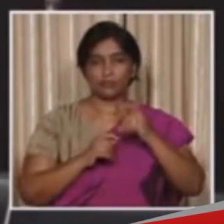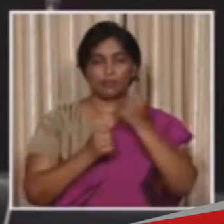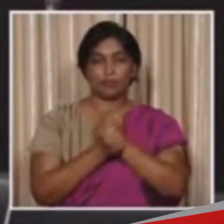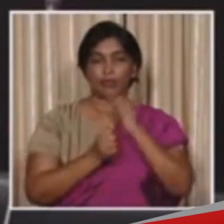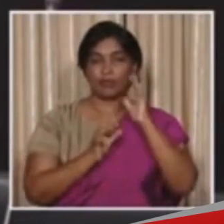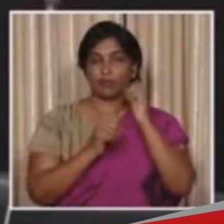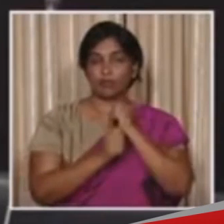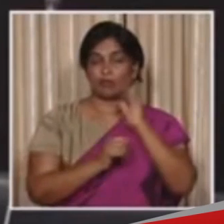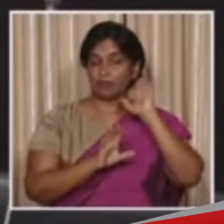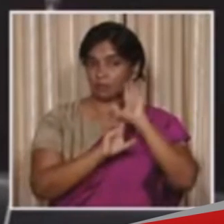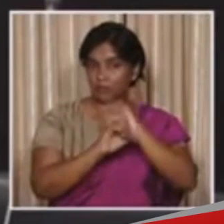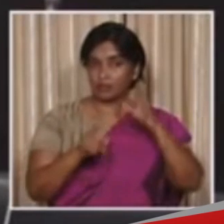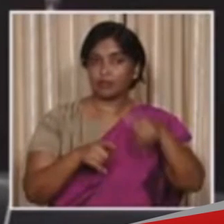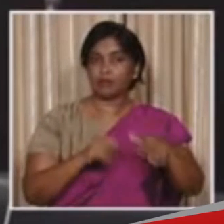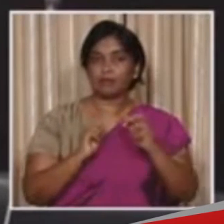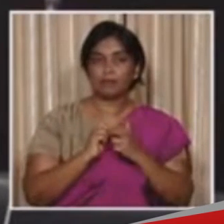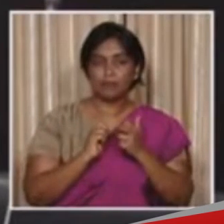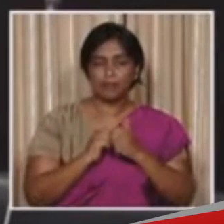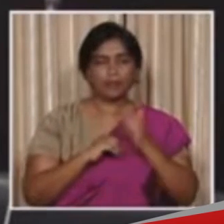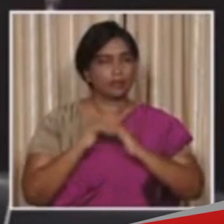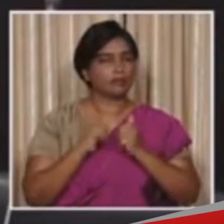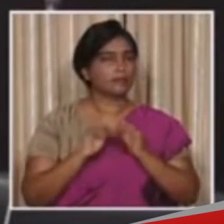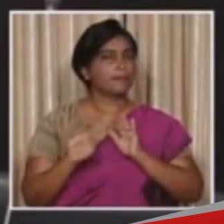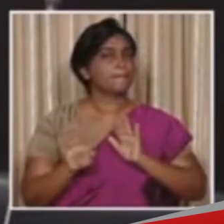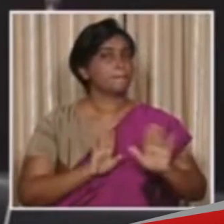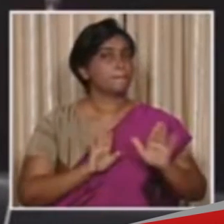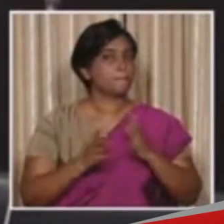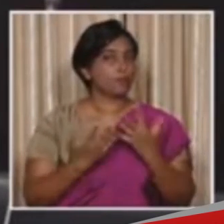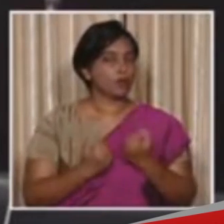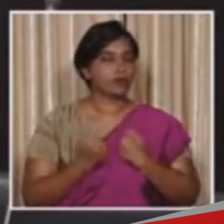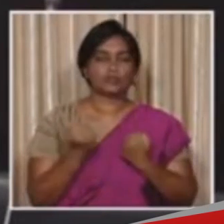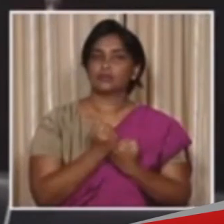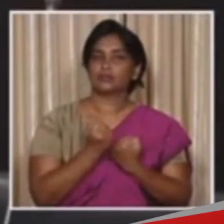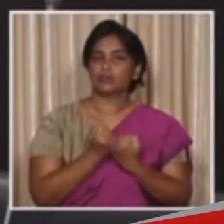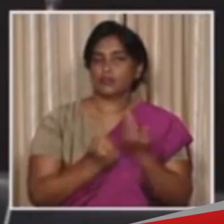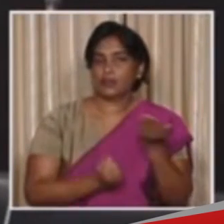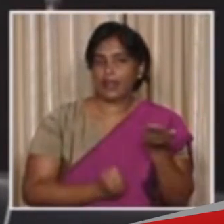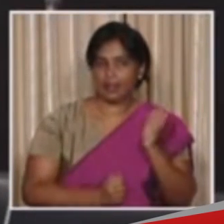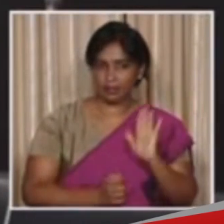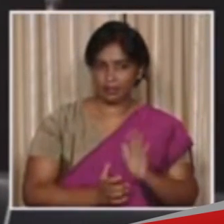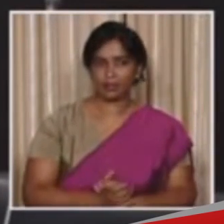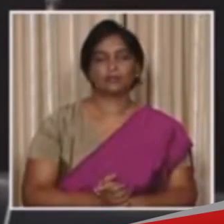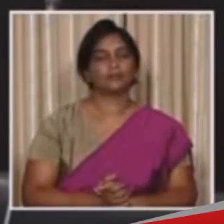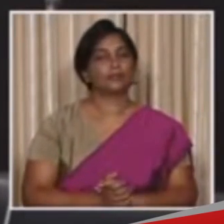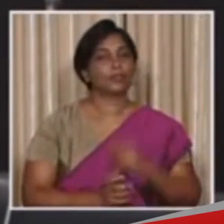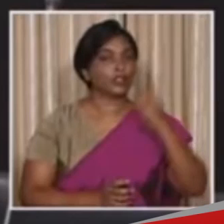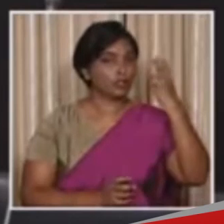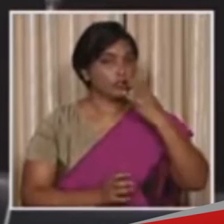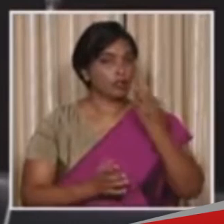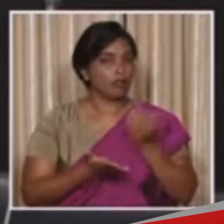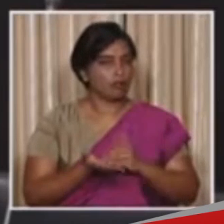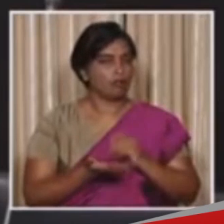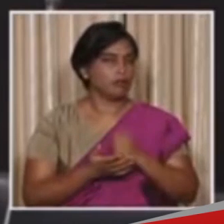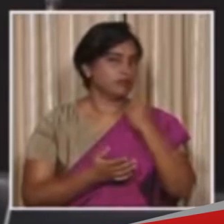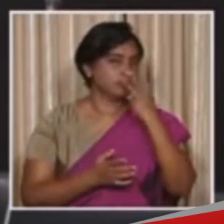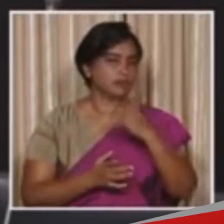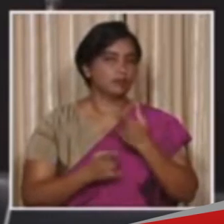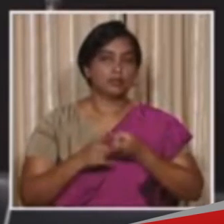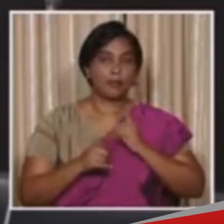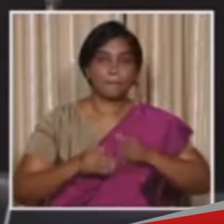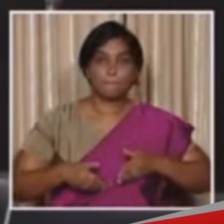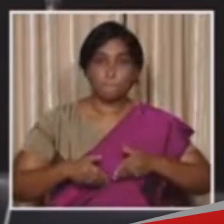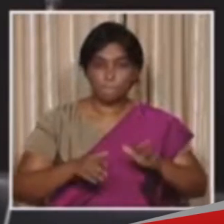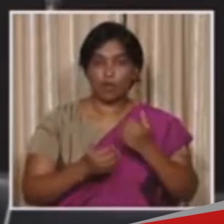කර මෙම විනාශකාරී ක්‍රියාවන් මර්ධනය කිරීමට අවශ්‍ය සහයෝගය ඉල්ලා තිබෙනවා තුන අවස්ථා කීපයකදී අධිවේගී මාර්ග